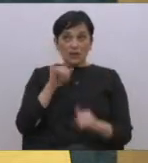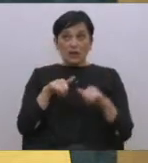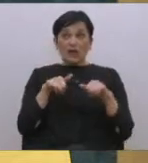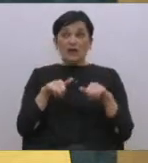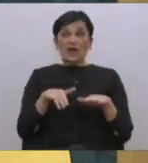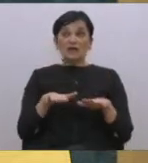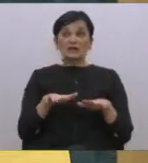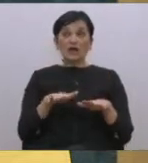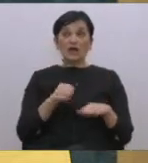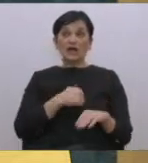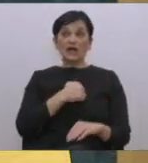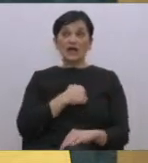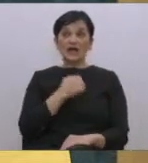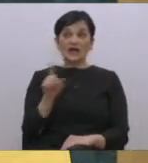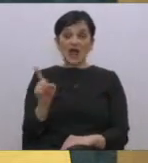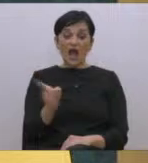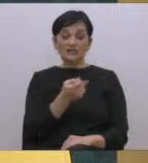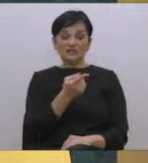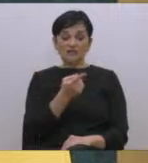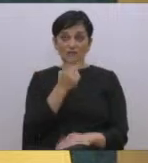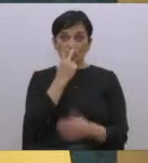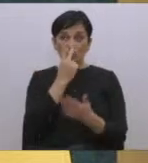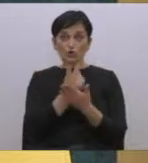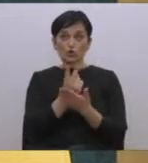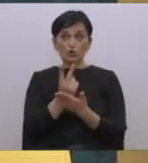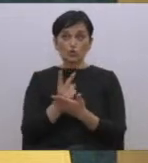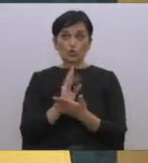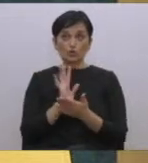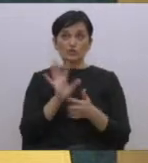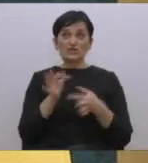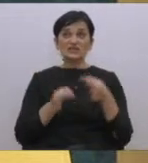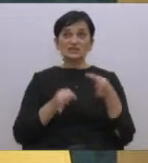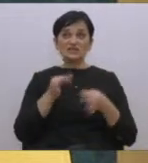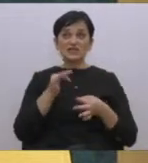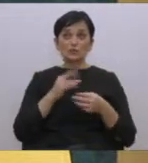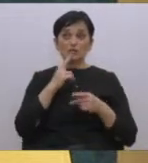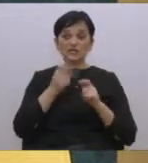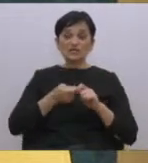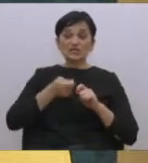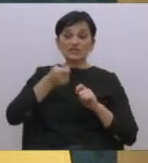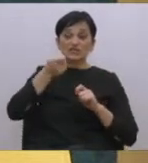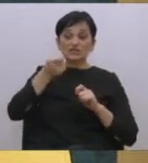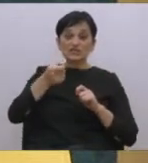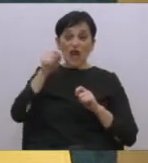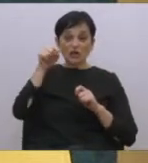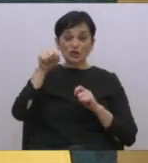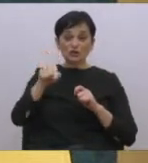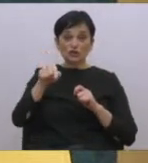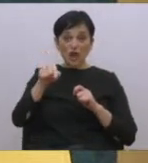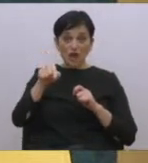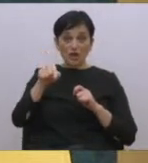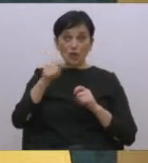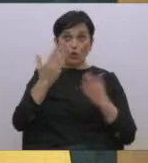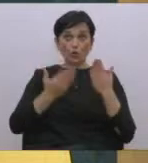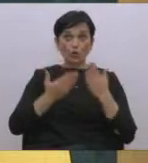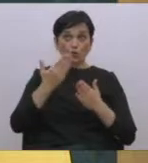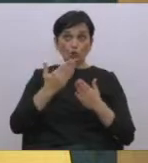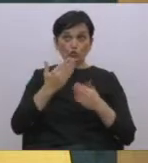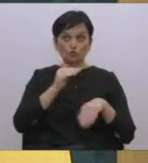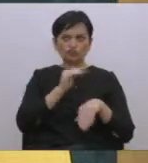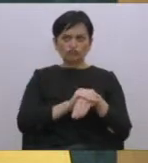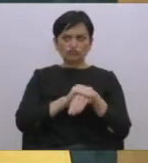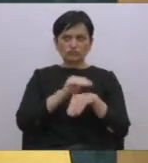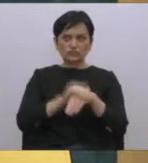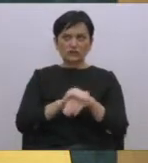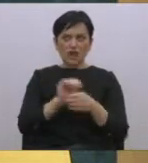გადაწყვეტილებას, გაწვევის გადაწყვეტილებას. Მიუხედავად ამისა, სასამართლოში სარჩელის შეტანის შემთხვევაში თუ დასაბუთებული იქნება